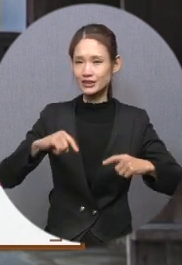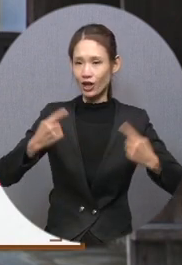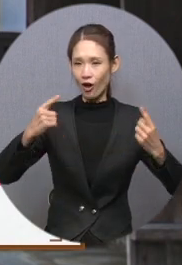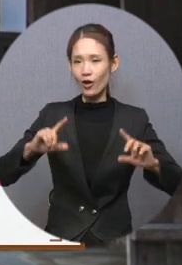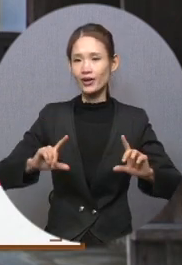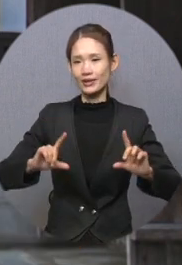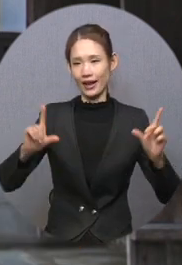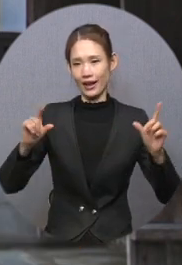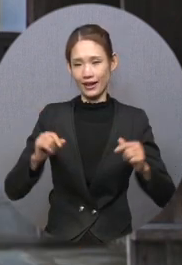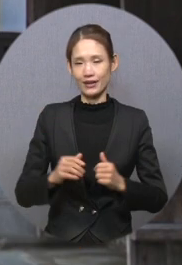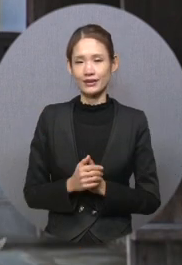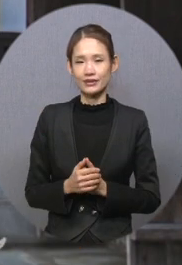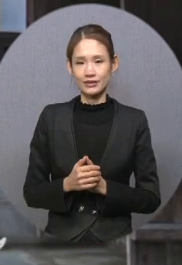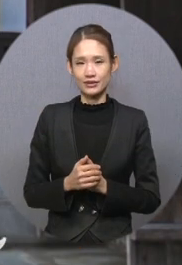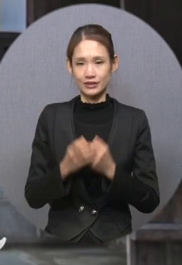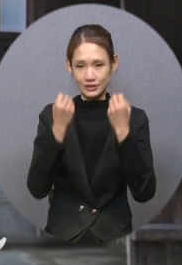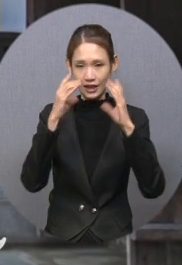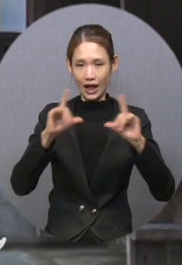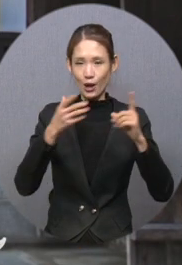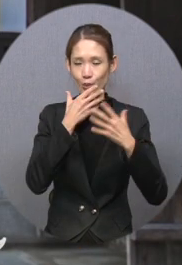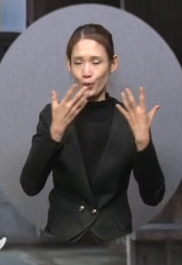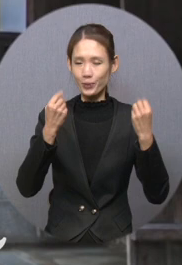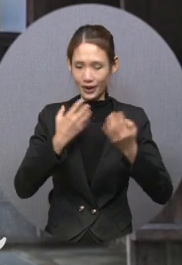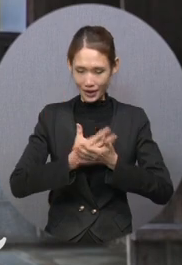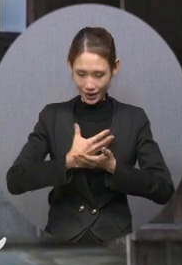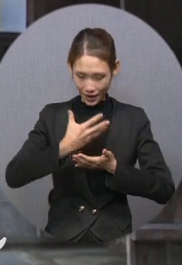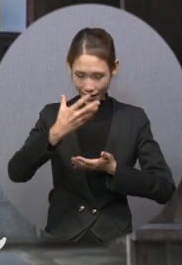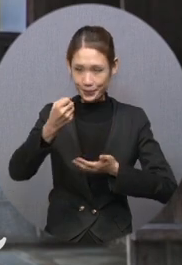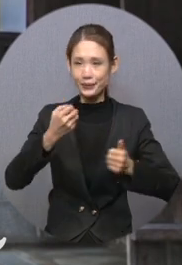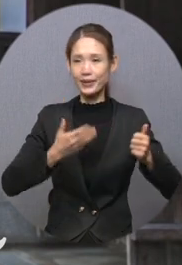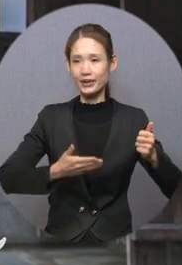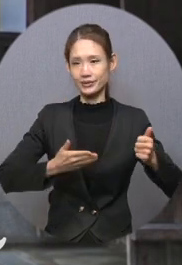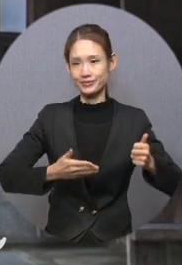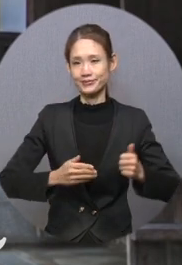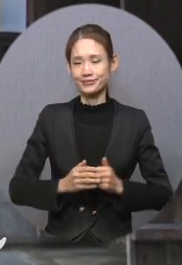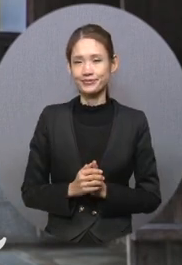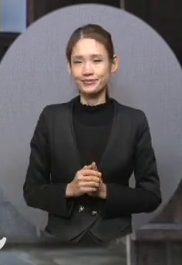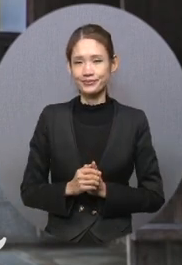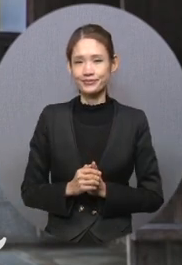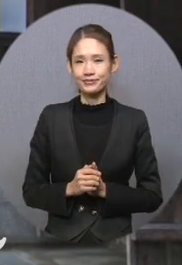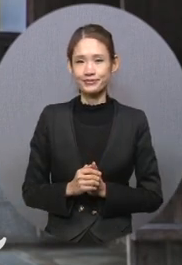설날입니다. 새해 복 많이 받으십시오.